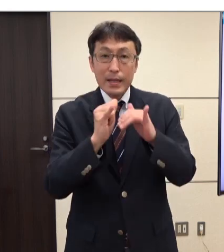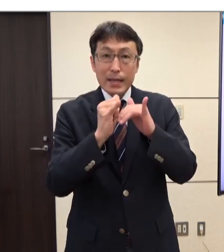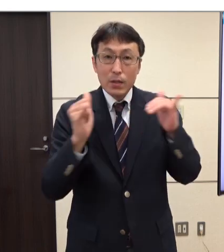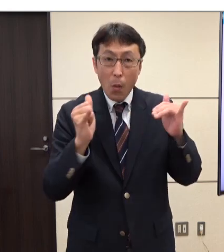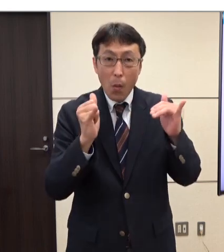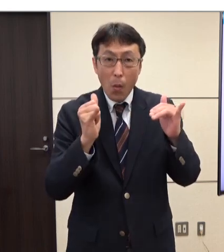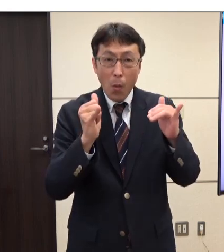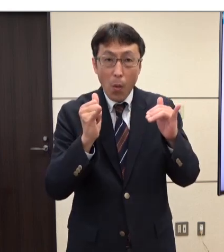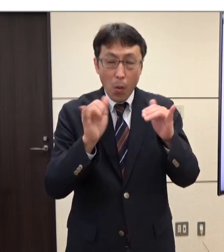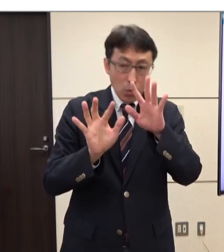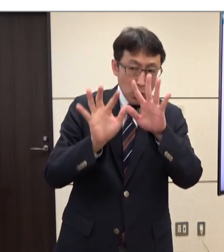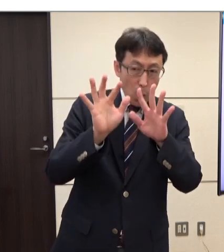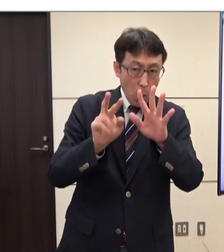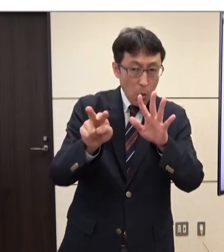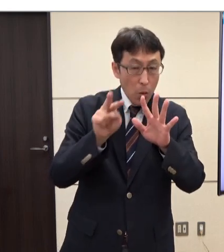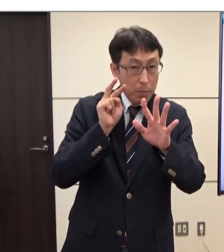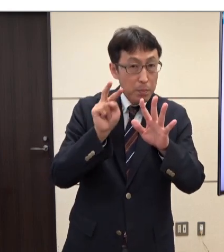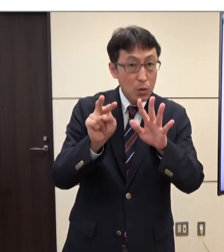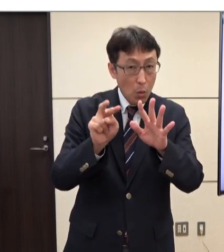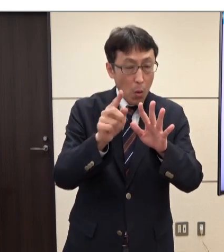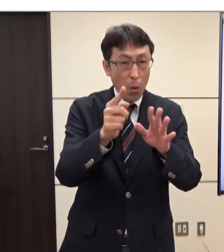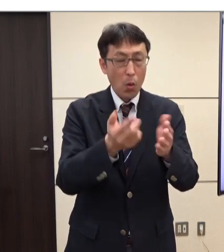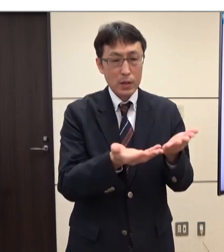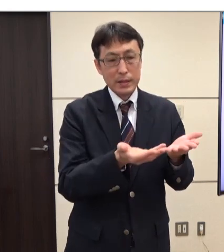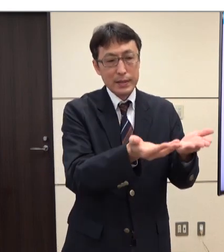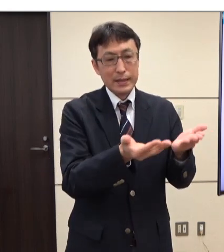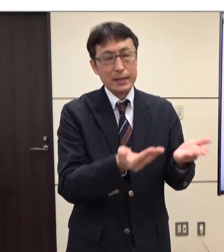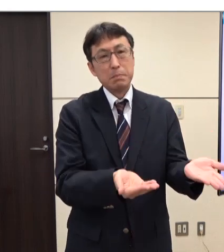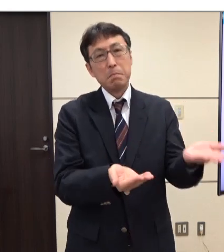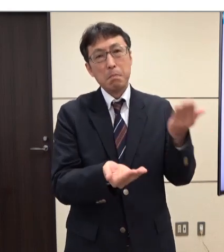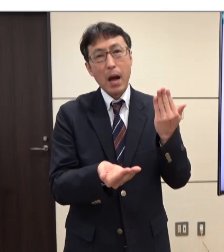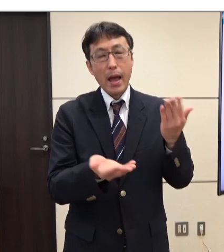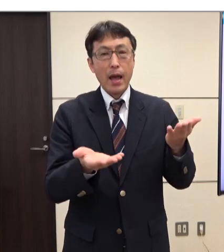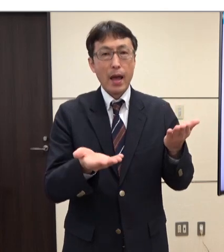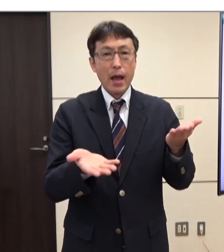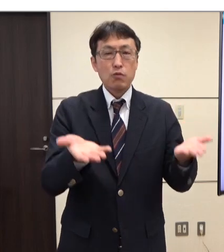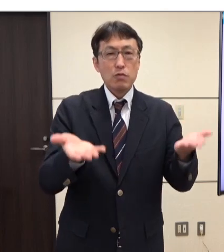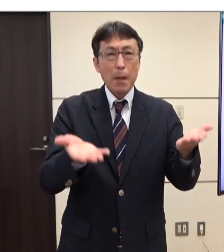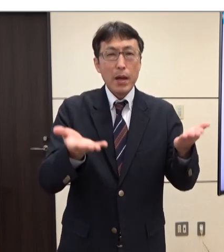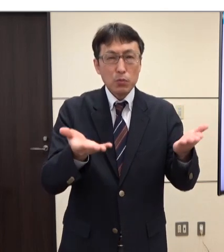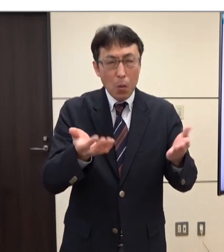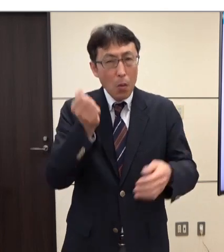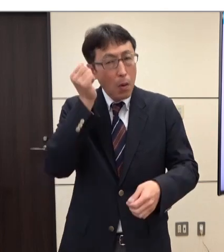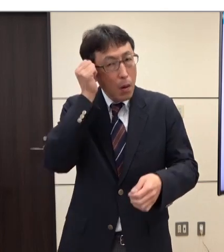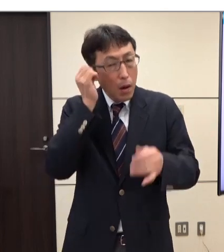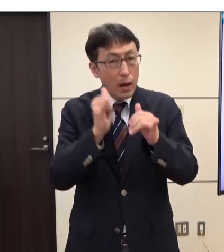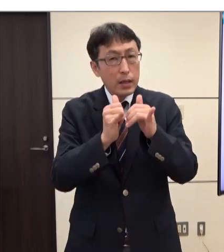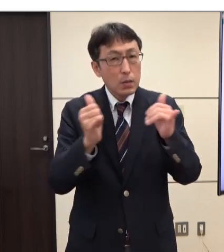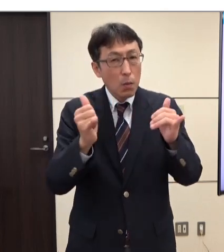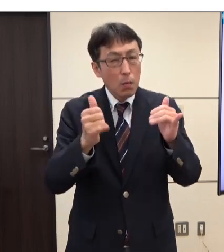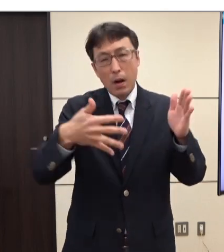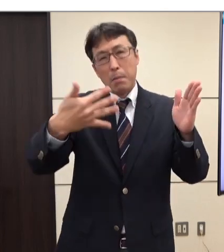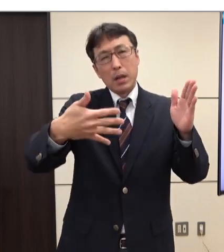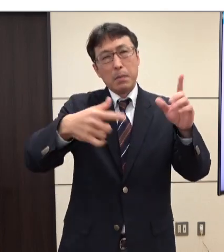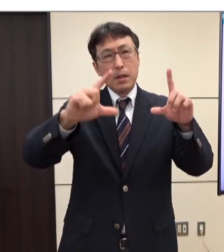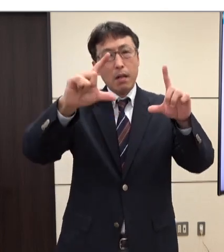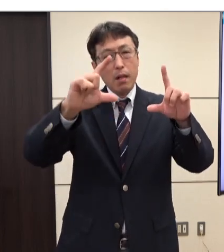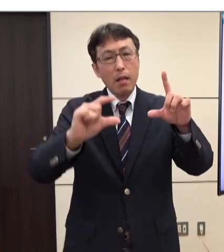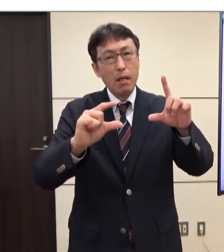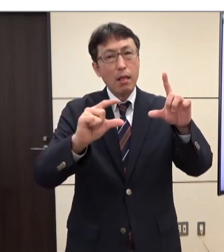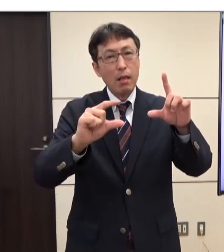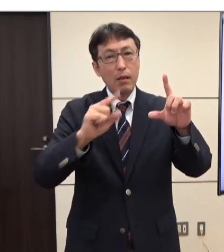震災前よりはに比べるとまだまだ 低い状況でありますが、まあ、実